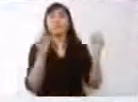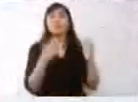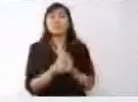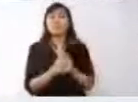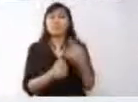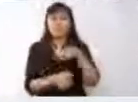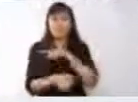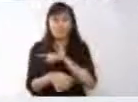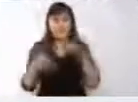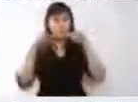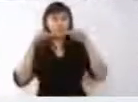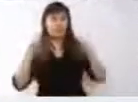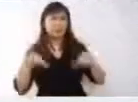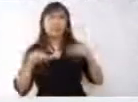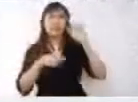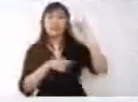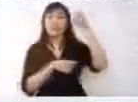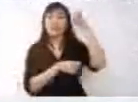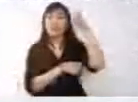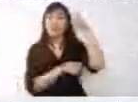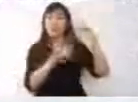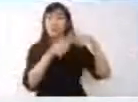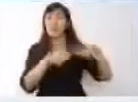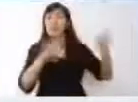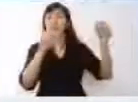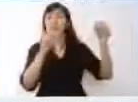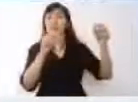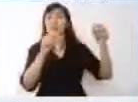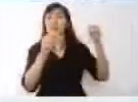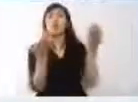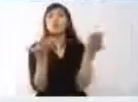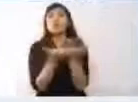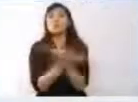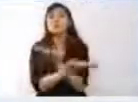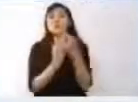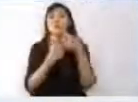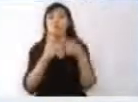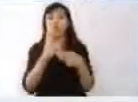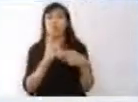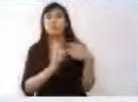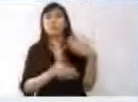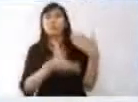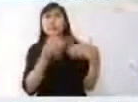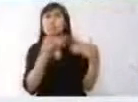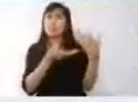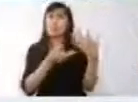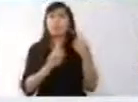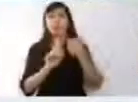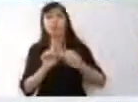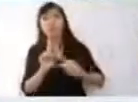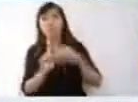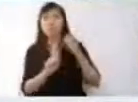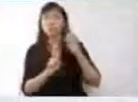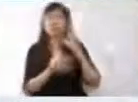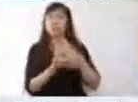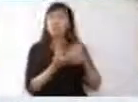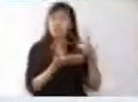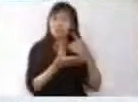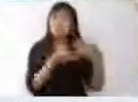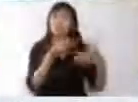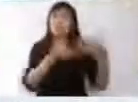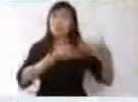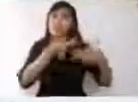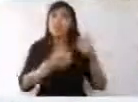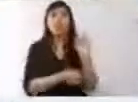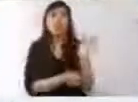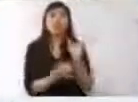po sila nagpapapasok ng mga turista. Yung pong mayroong mga invitations lang po at yung mga long-term residents ng Japan ang maaari